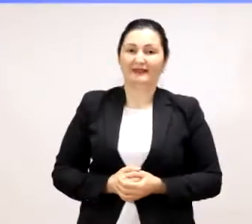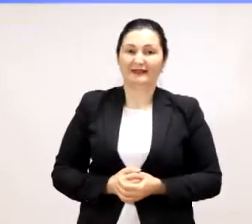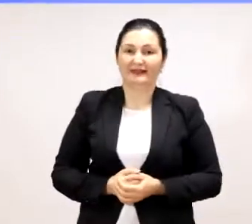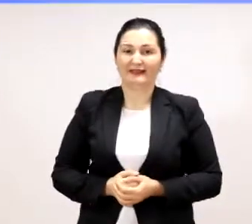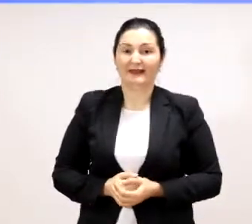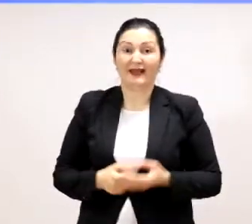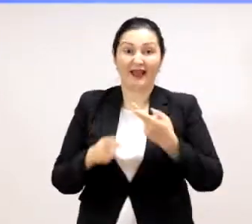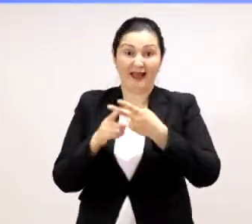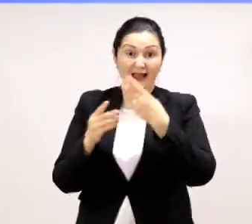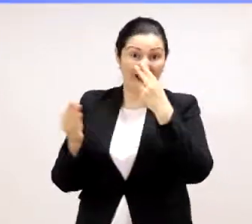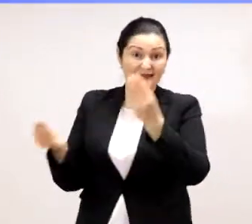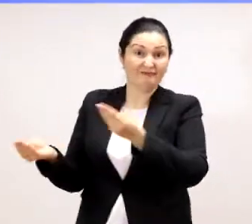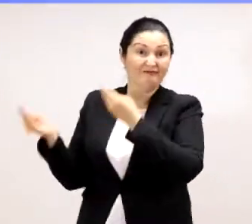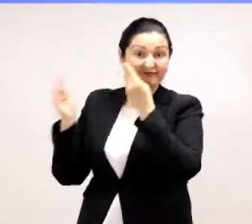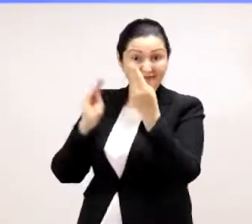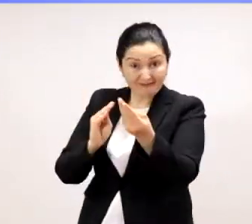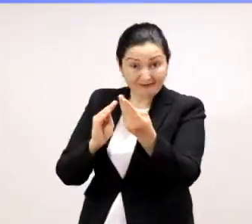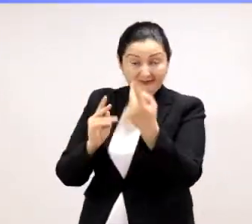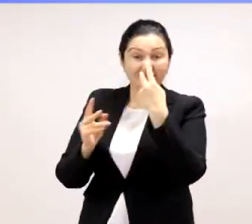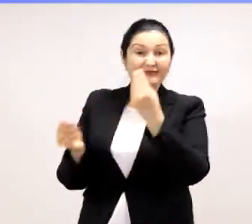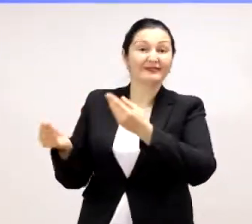این حکایه جالب را